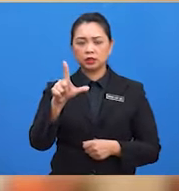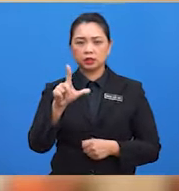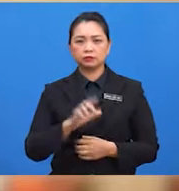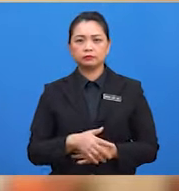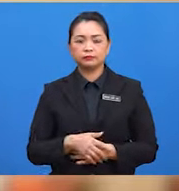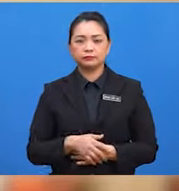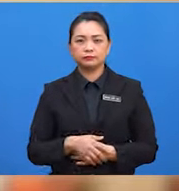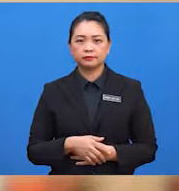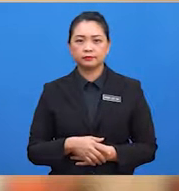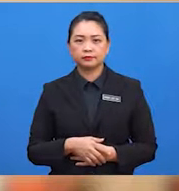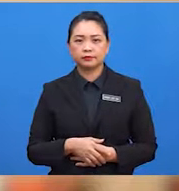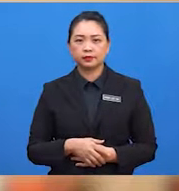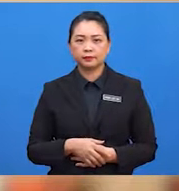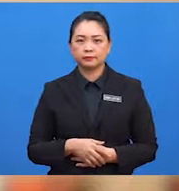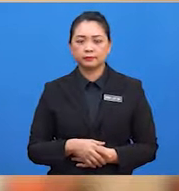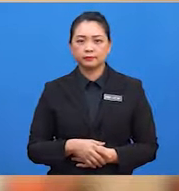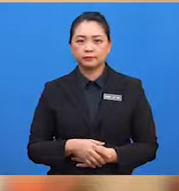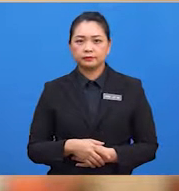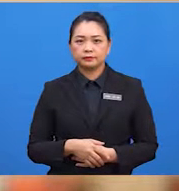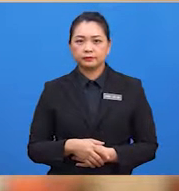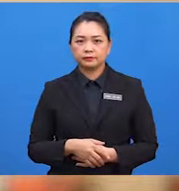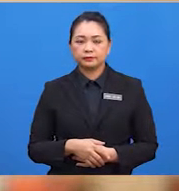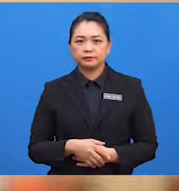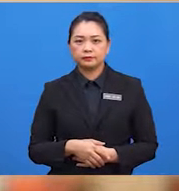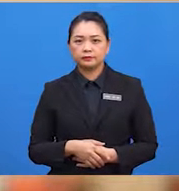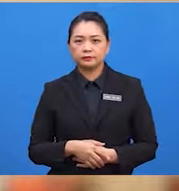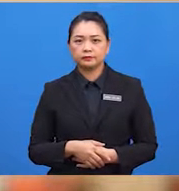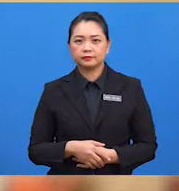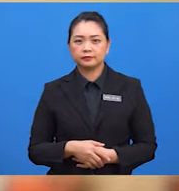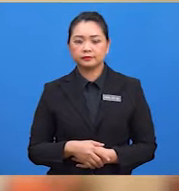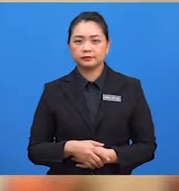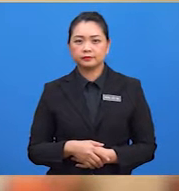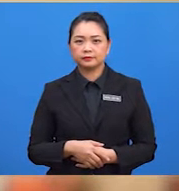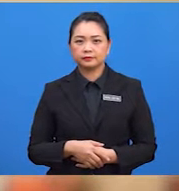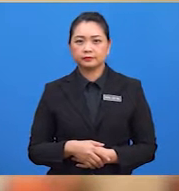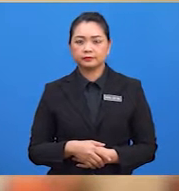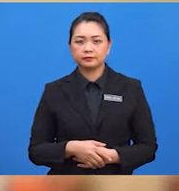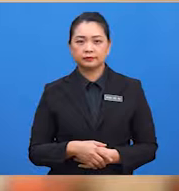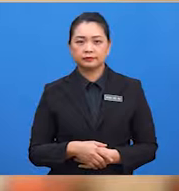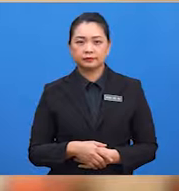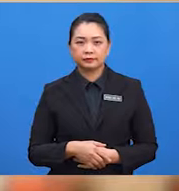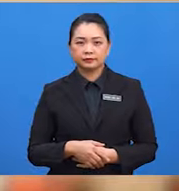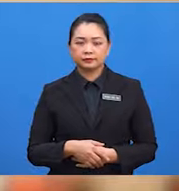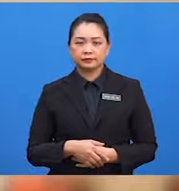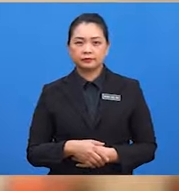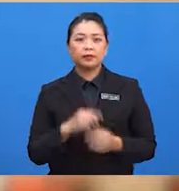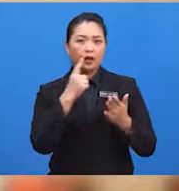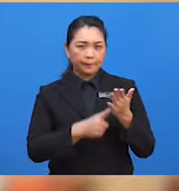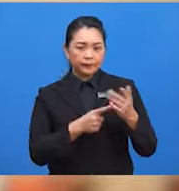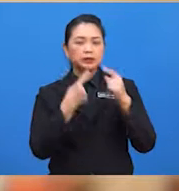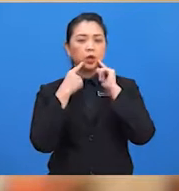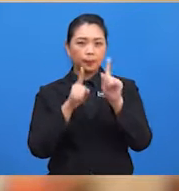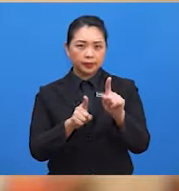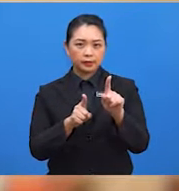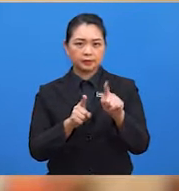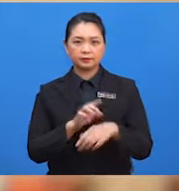Menyimpan banyak lumpur kekuningan yang subur. B. Membawa lumpur berwarna hitam yang subur. Apa